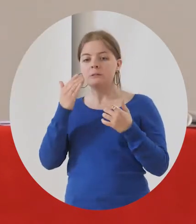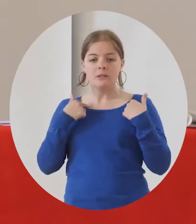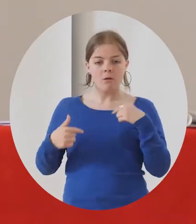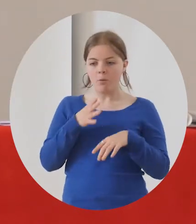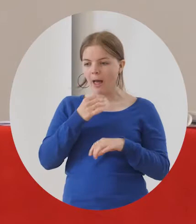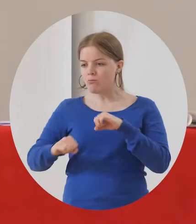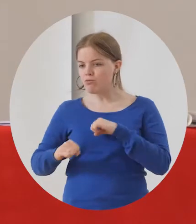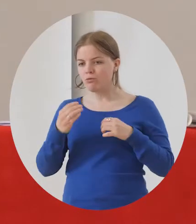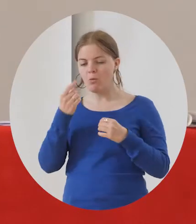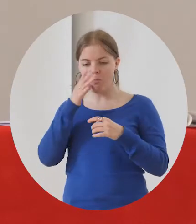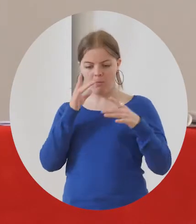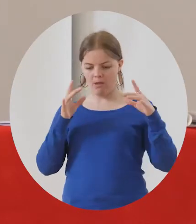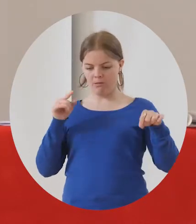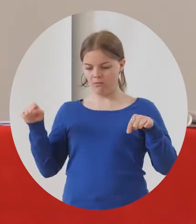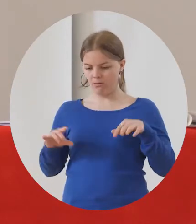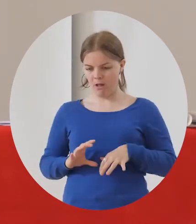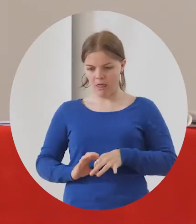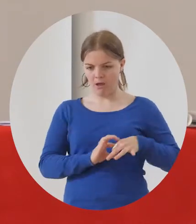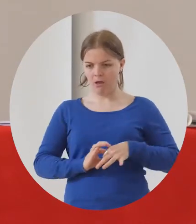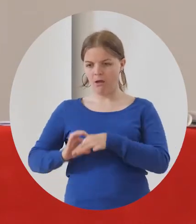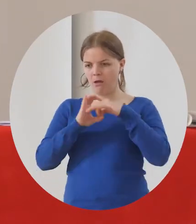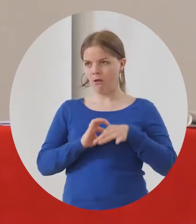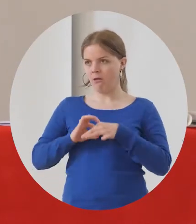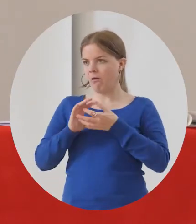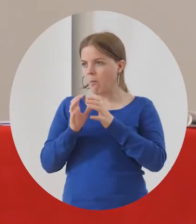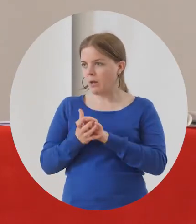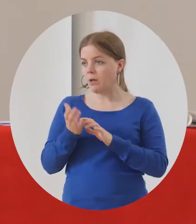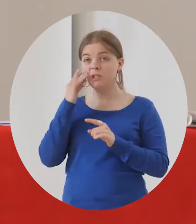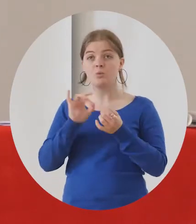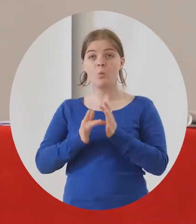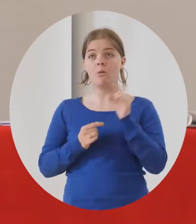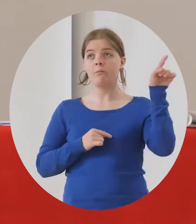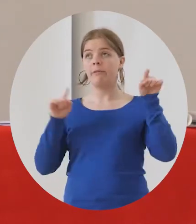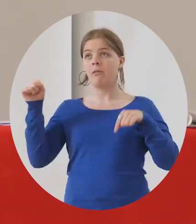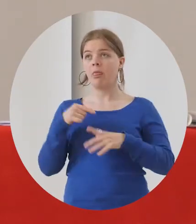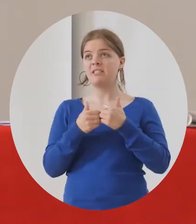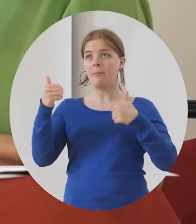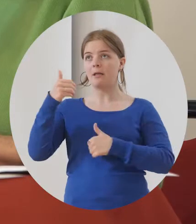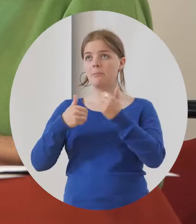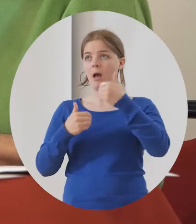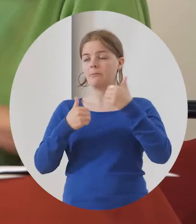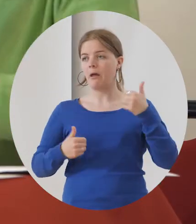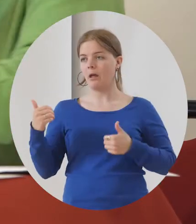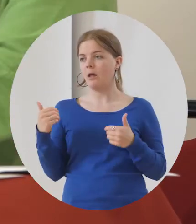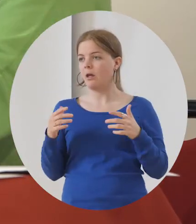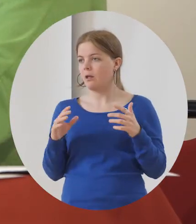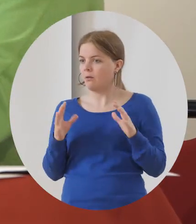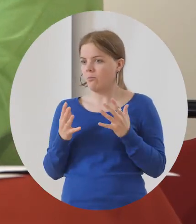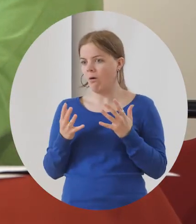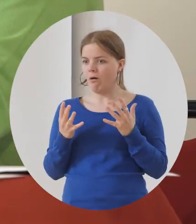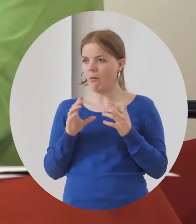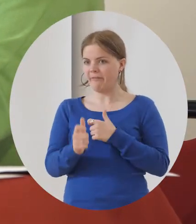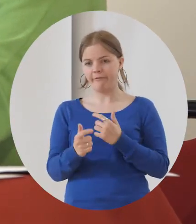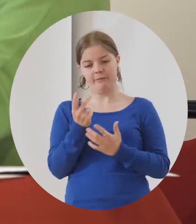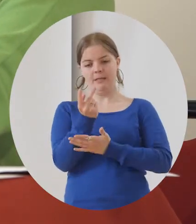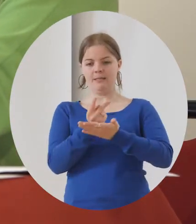rassembler. Que si tout est éclaté, ce n'est pas évident de pouvoir